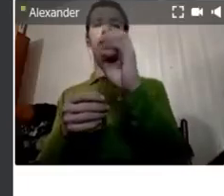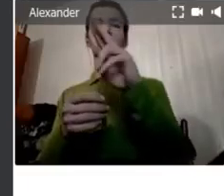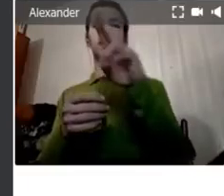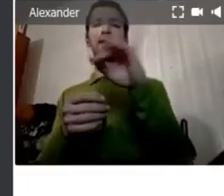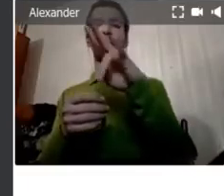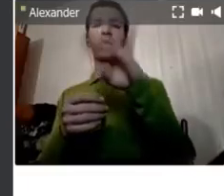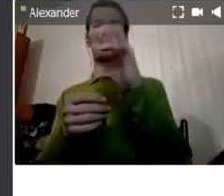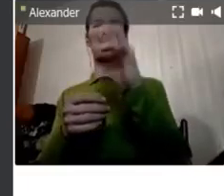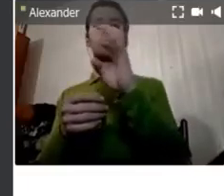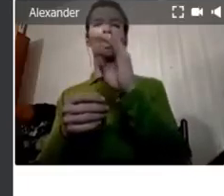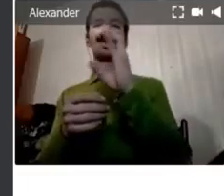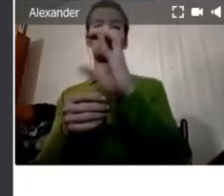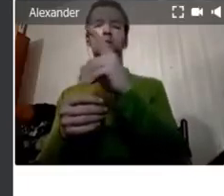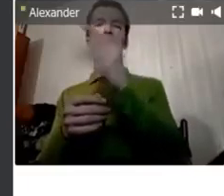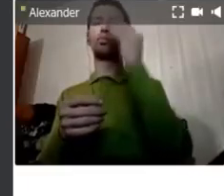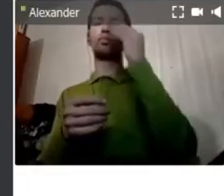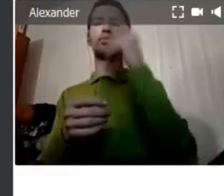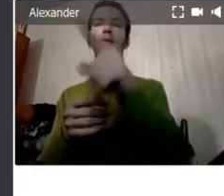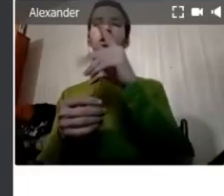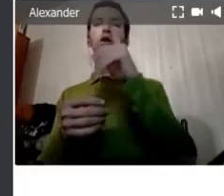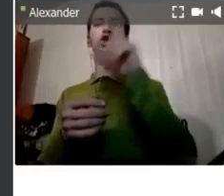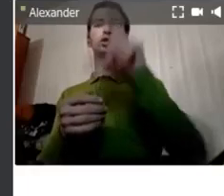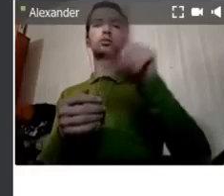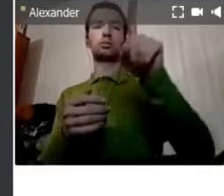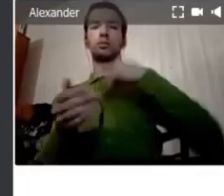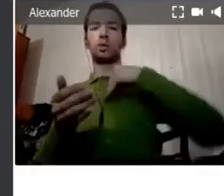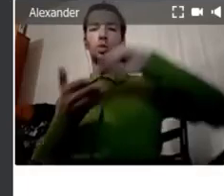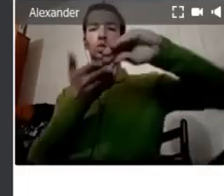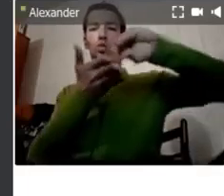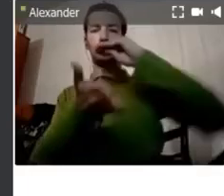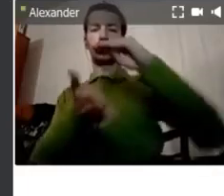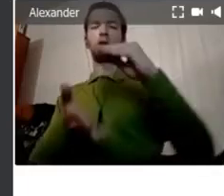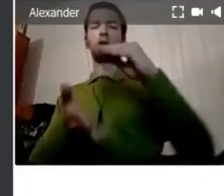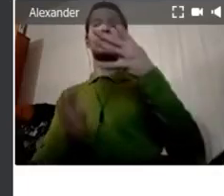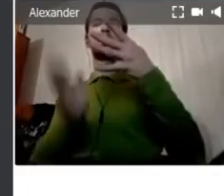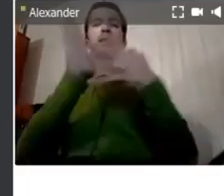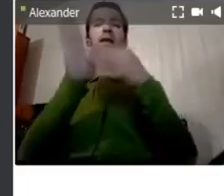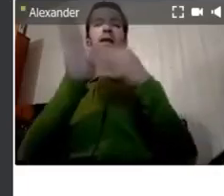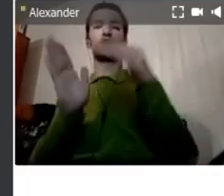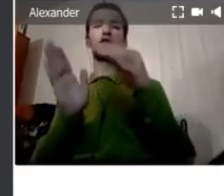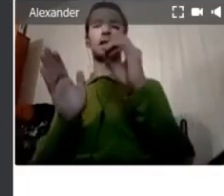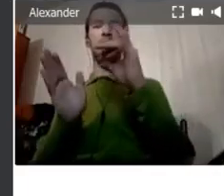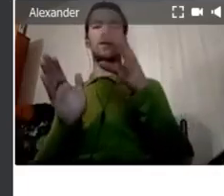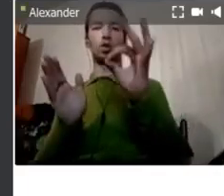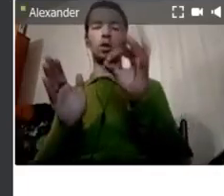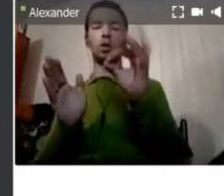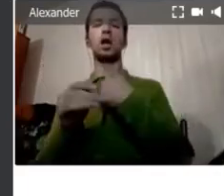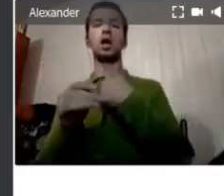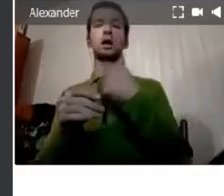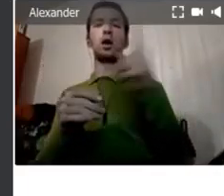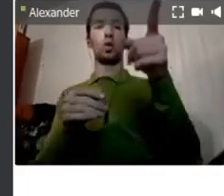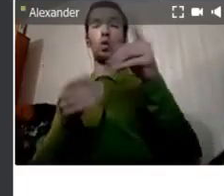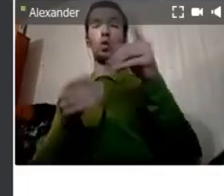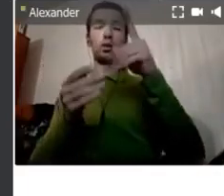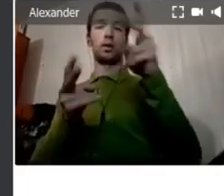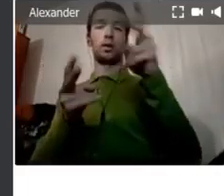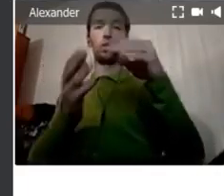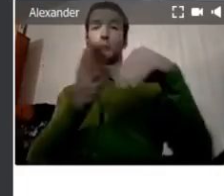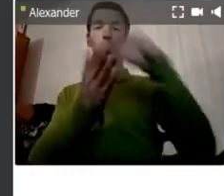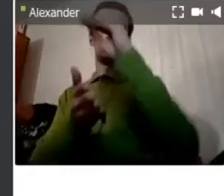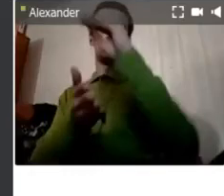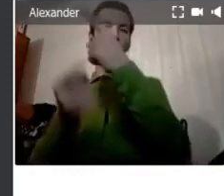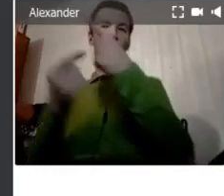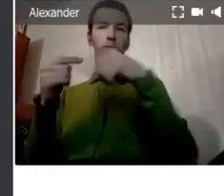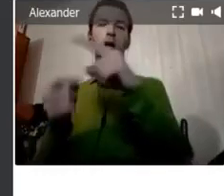1000 евро просто капает пассивного дохода за то, что у меня клиент в структуре покупает золото, ценные